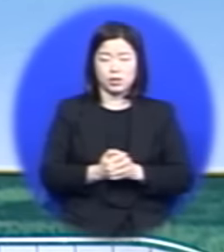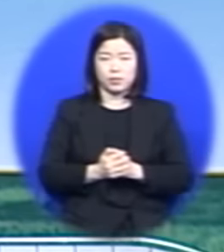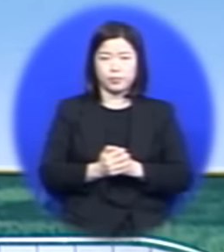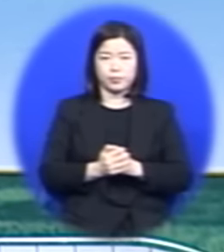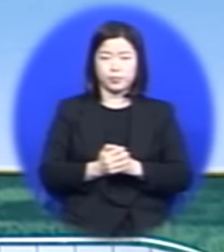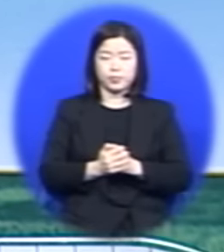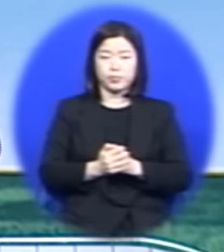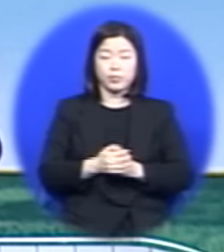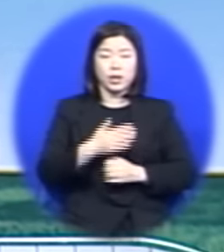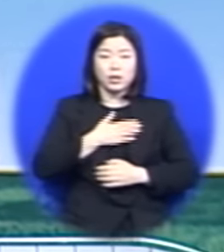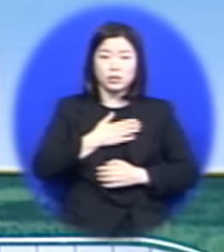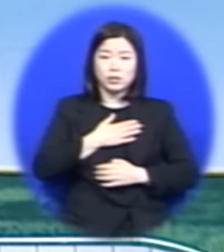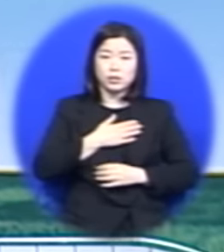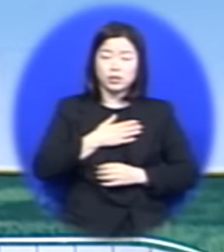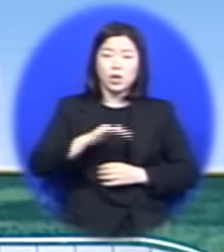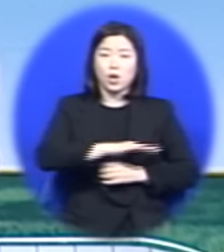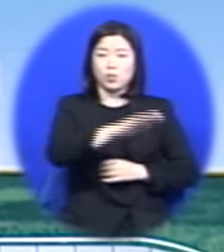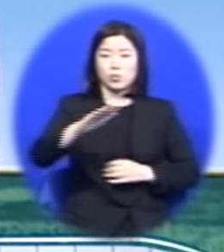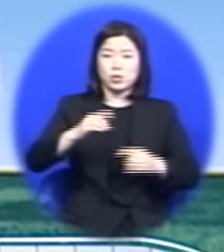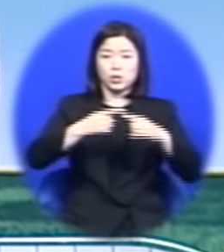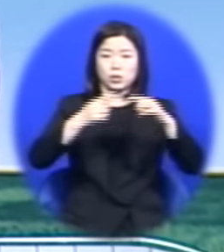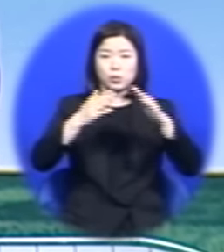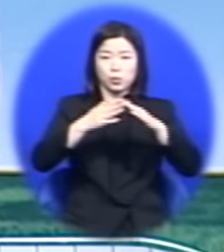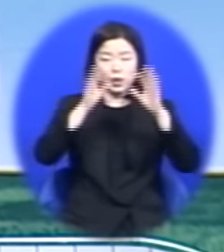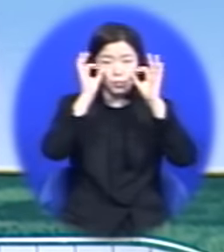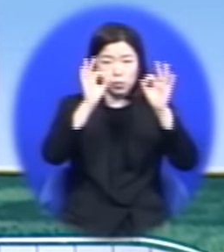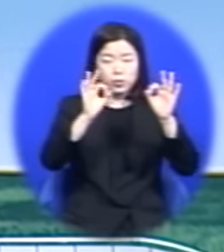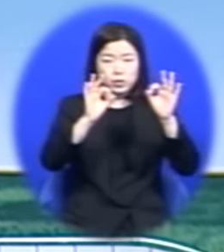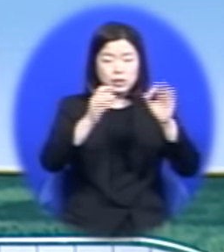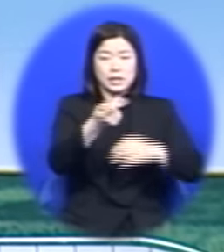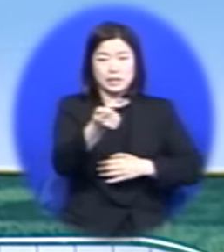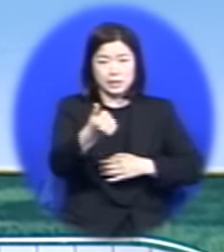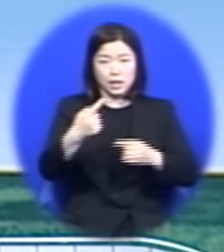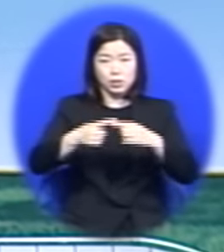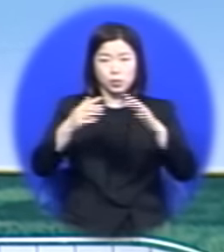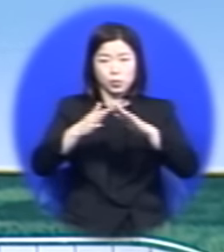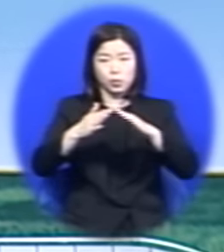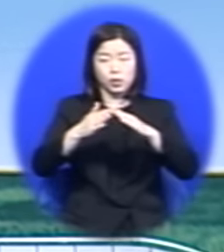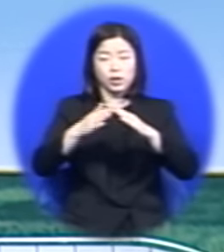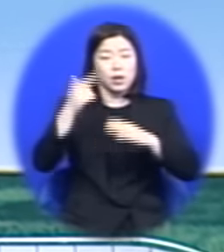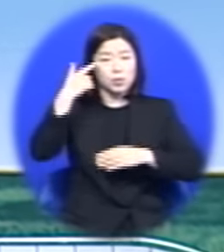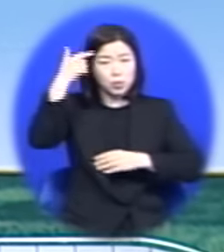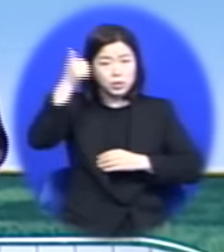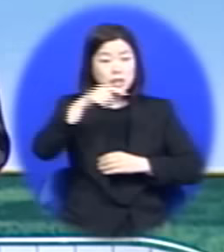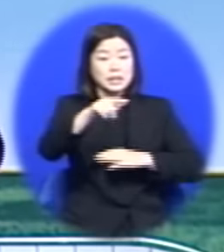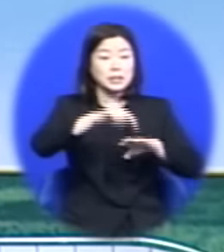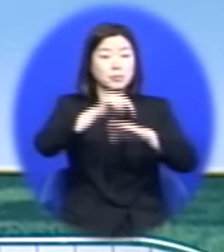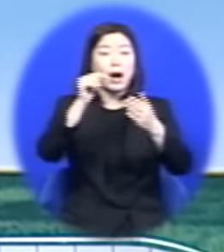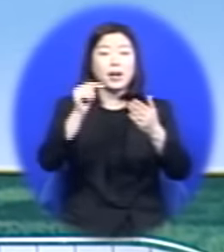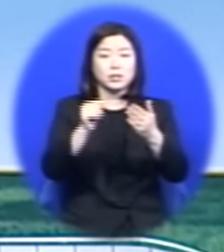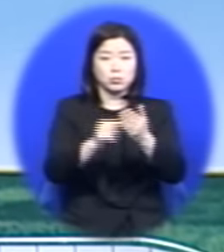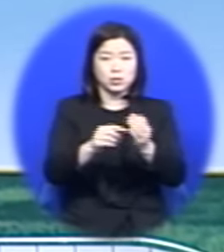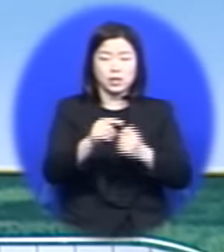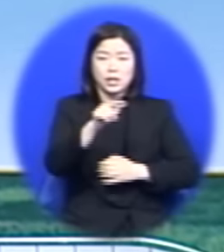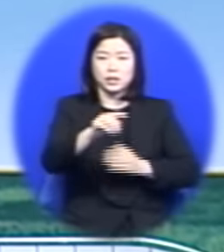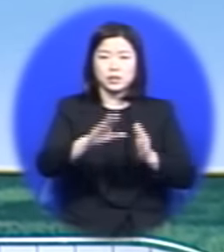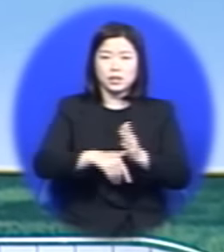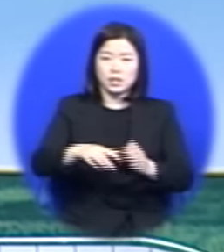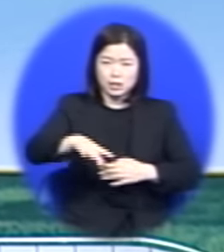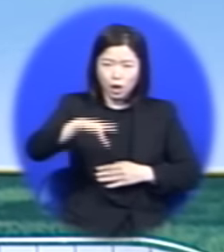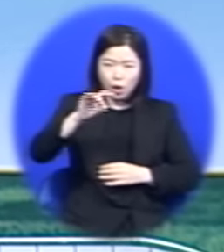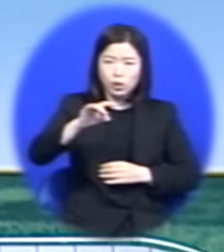저는 저희 교회를 보는 작은 교회 목사님들의 그 심정을 그때